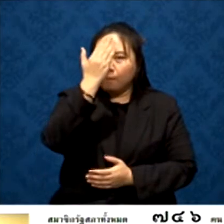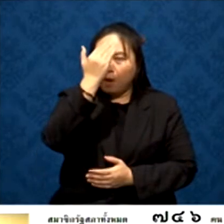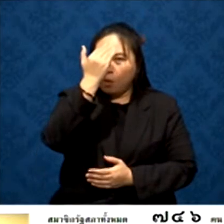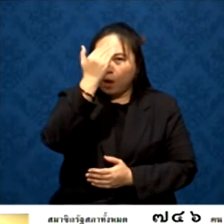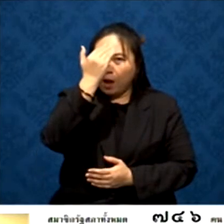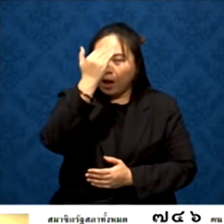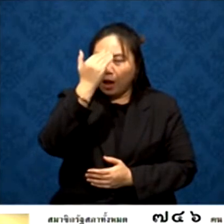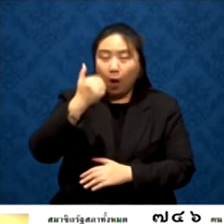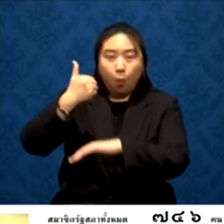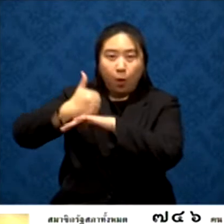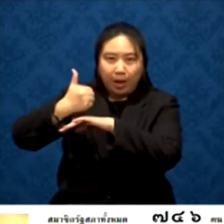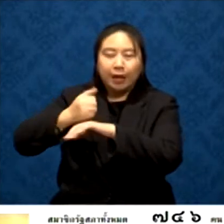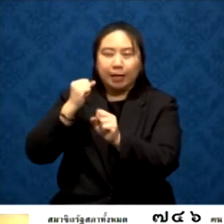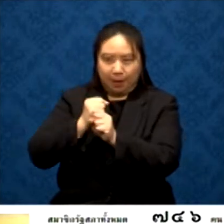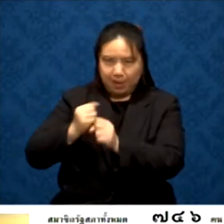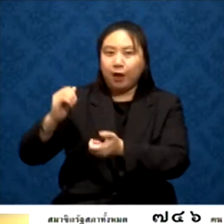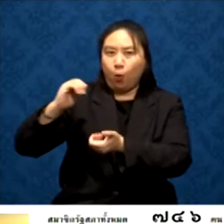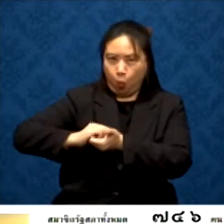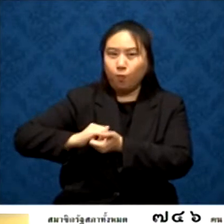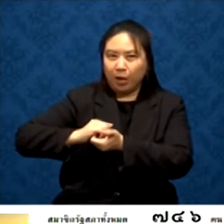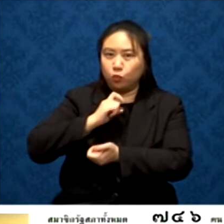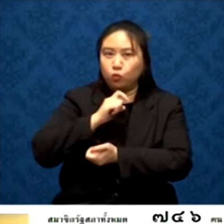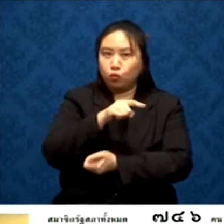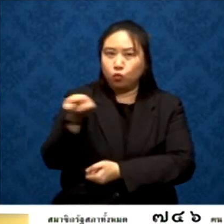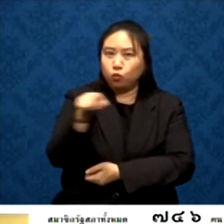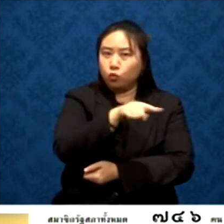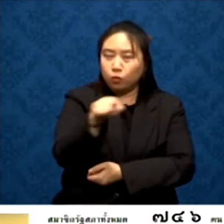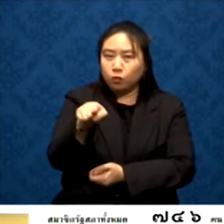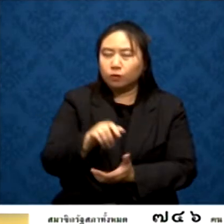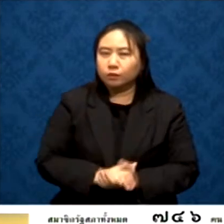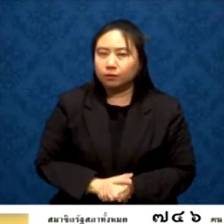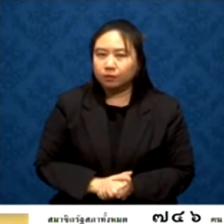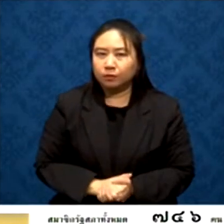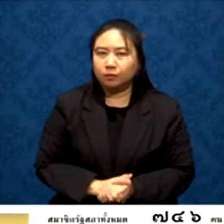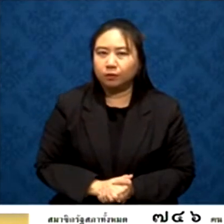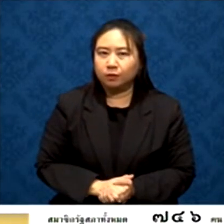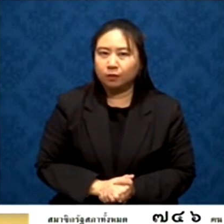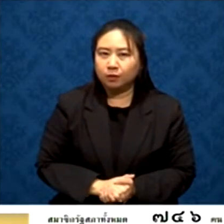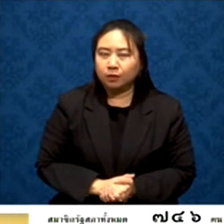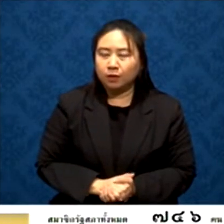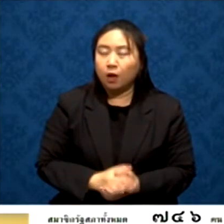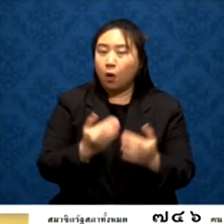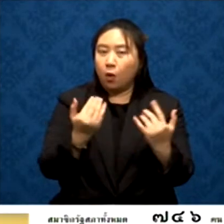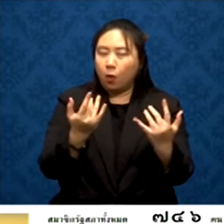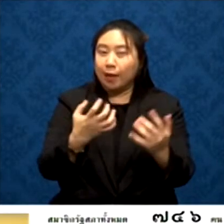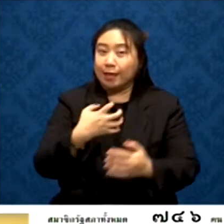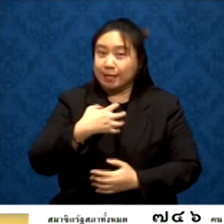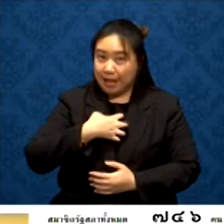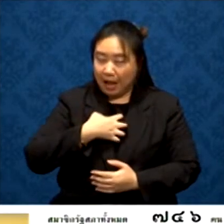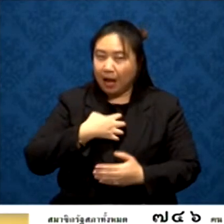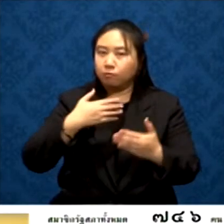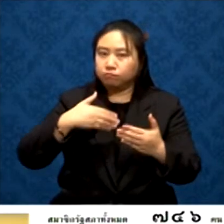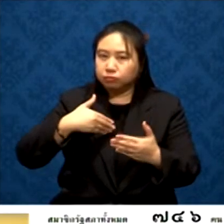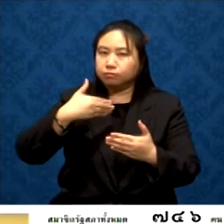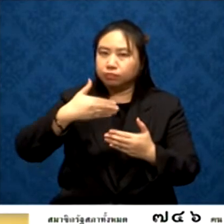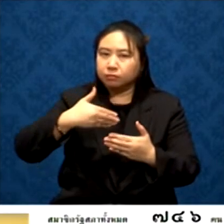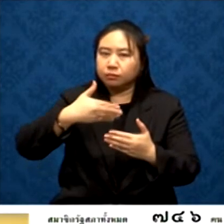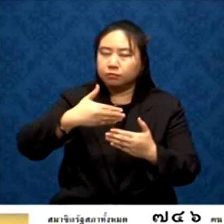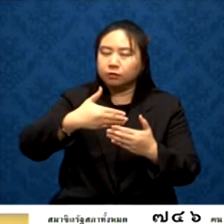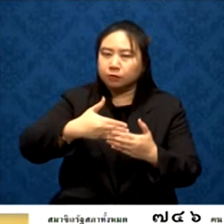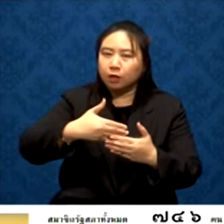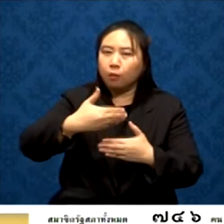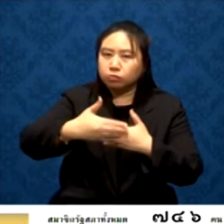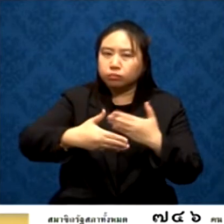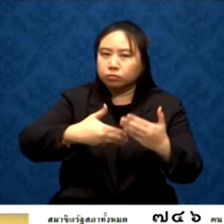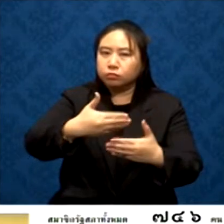วมพี่อยู่ก็คือแกแต่ว่าจะให้เรื่องค่อยๆตกไปเรื่อยๆแล้วก็ไม่ต้องท